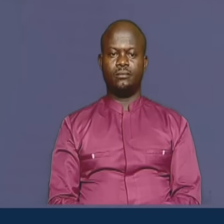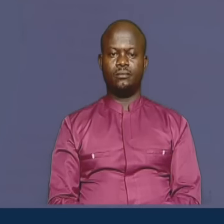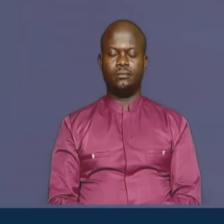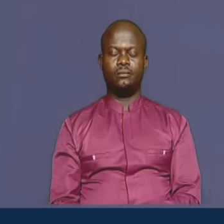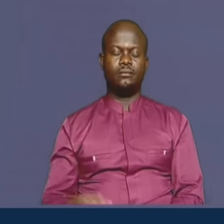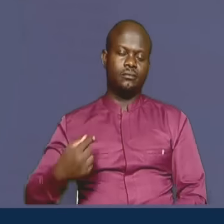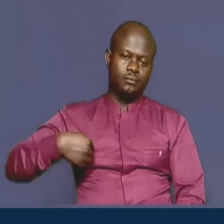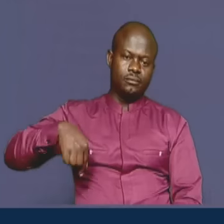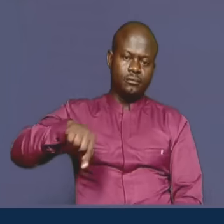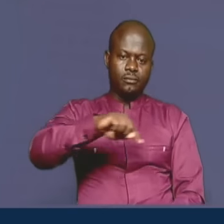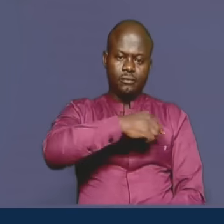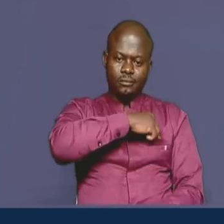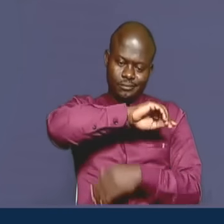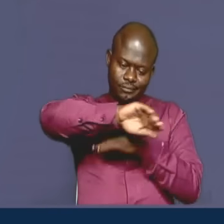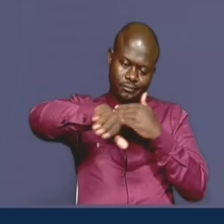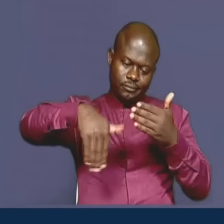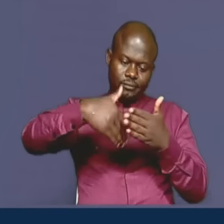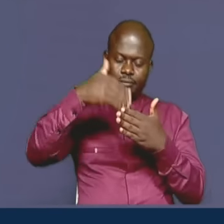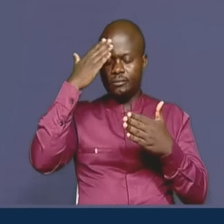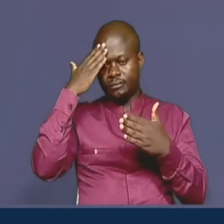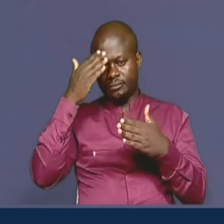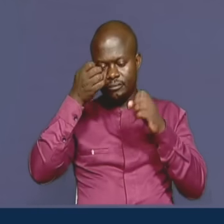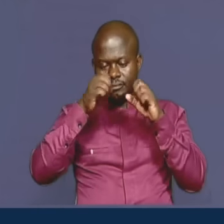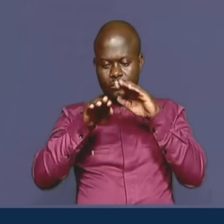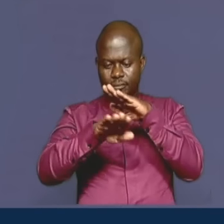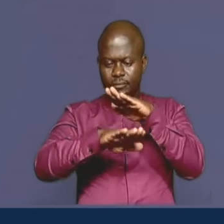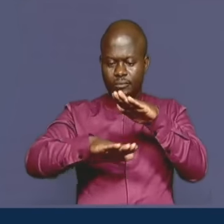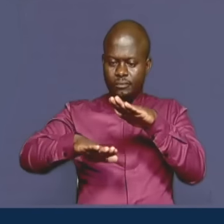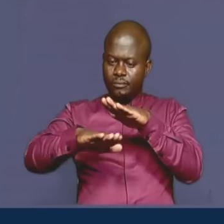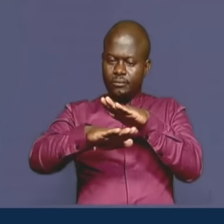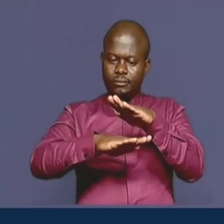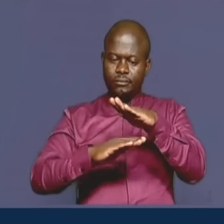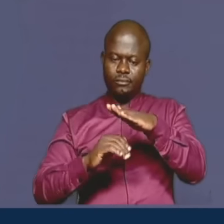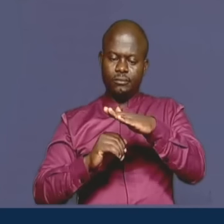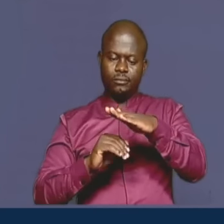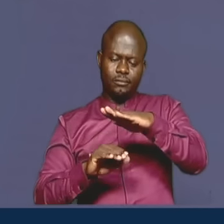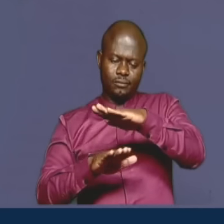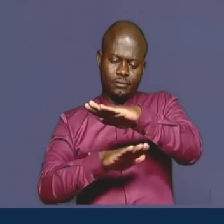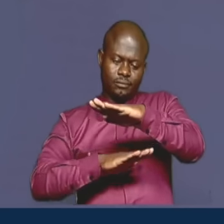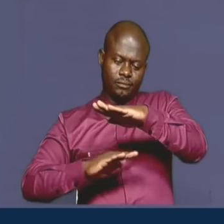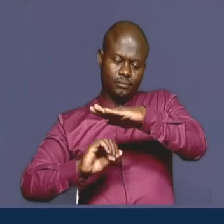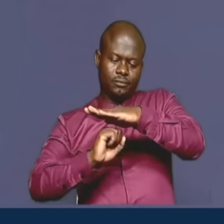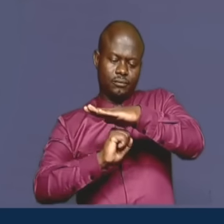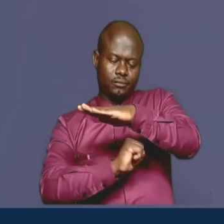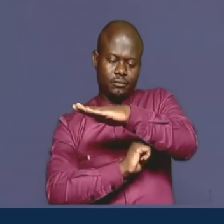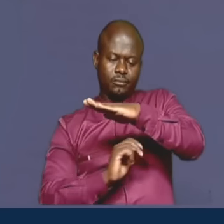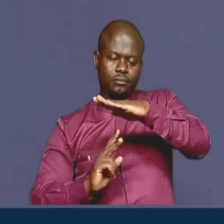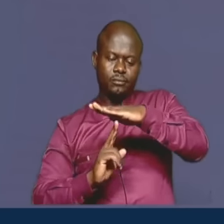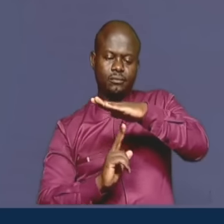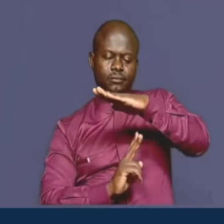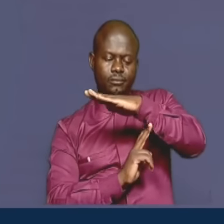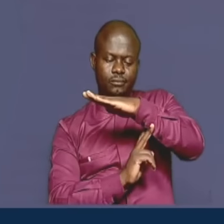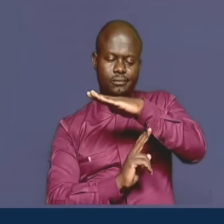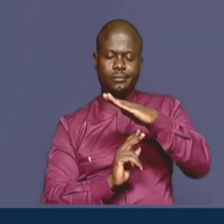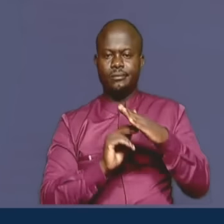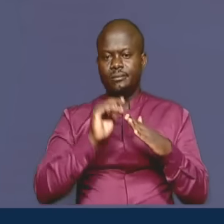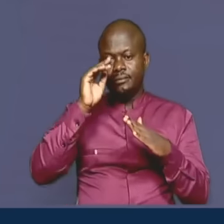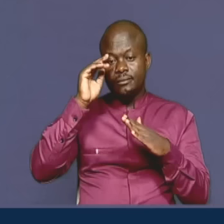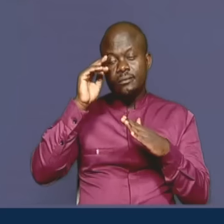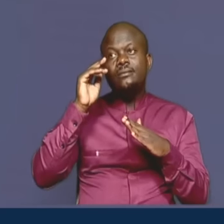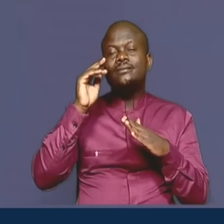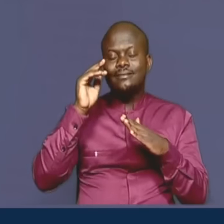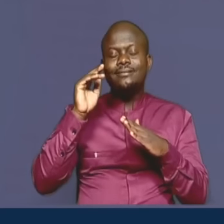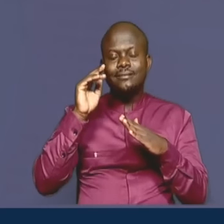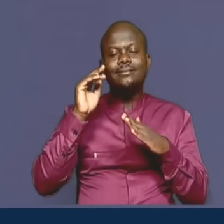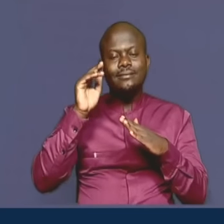tuzi neza ko uburezi cyane cyane uburezi bw'ibanze ari umusingi w'ubumenyi kandi ubumenyi bugomba kugendana n'ibihe bigezweho ubumenyi bwariho